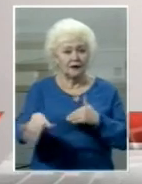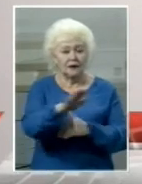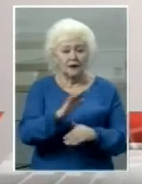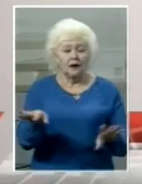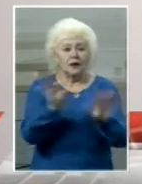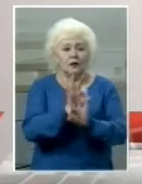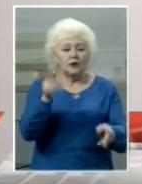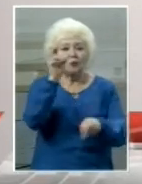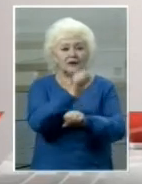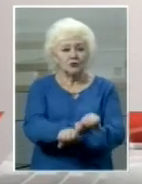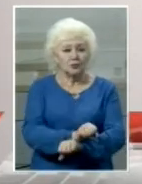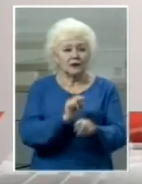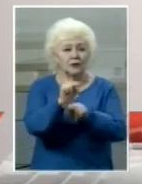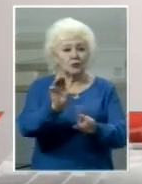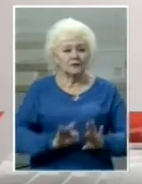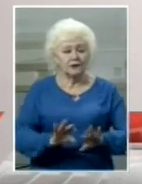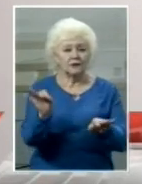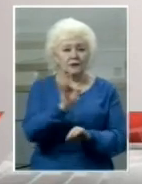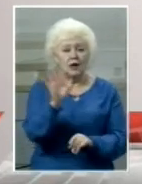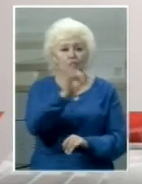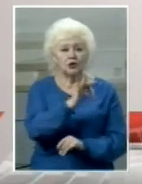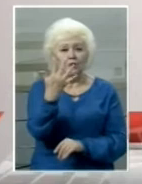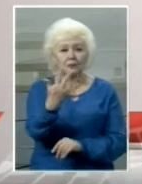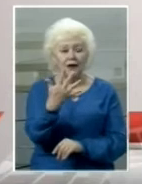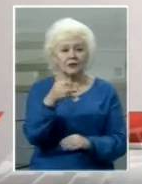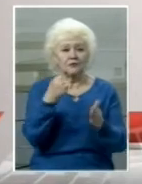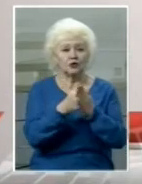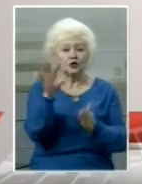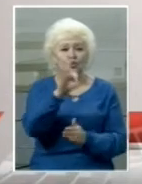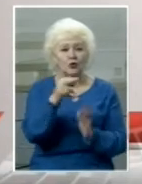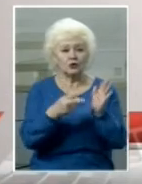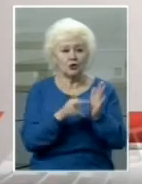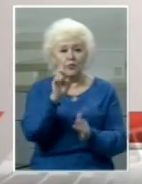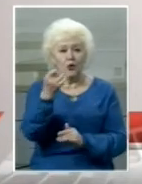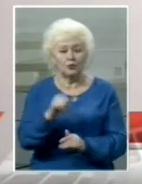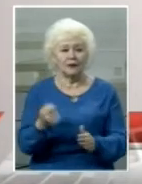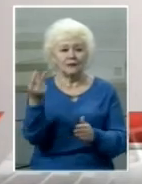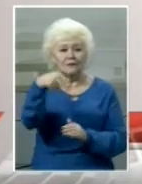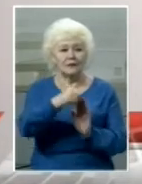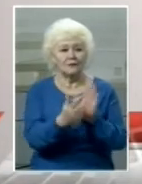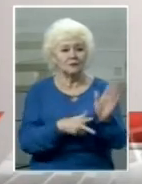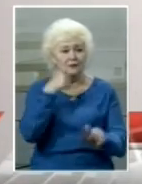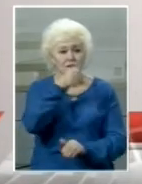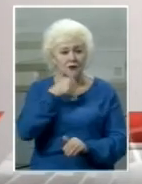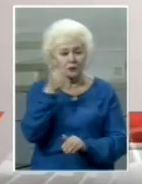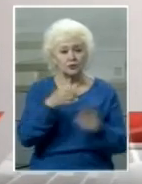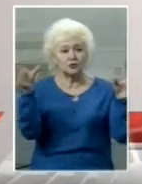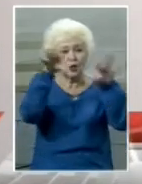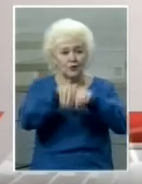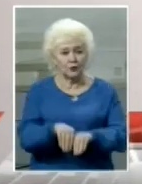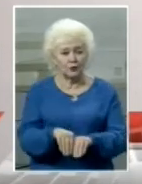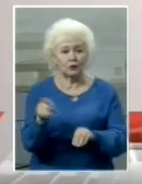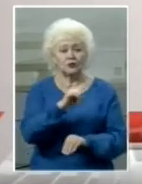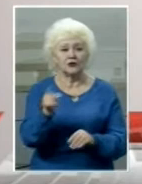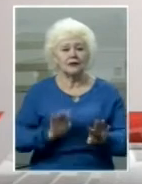Тимчасово призупинено освітній процес із 05 по 07 березня 2018 року включно.